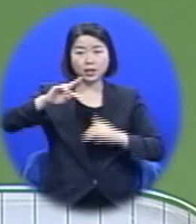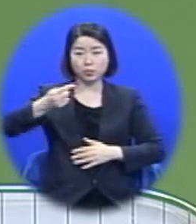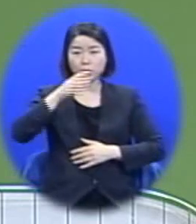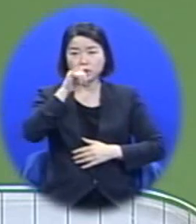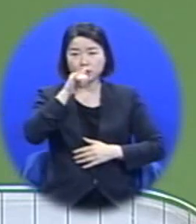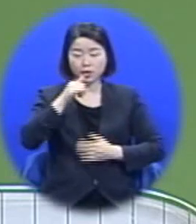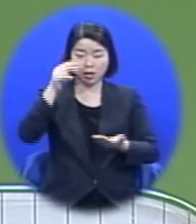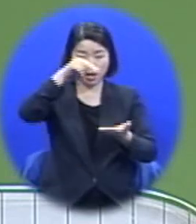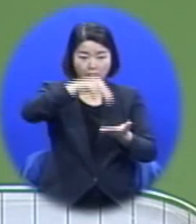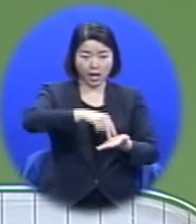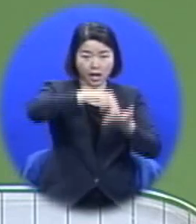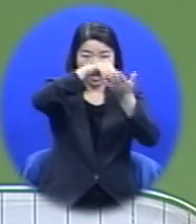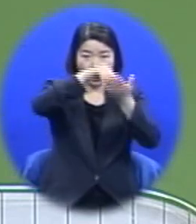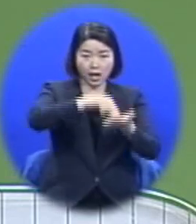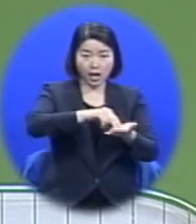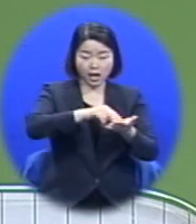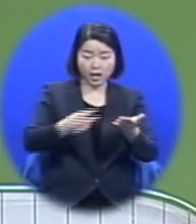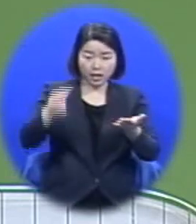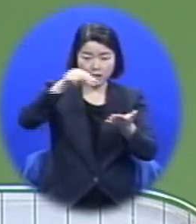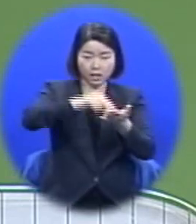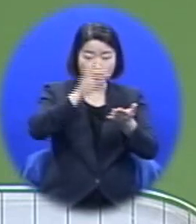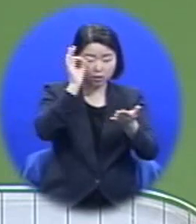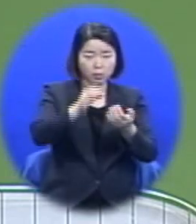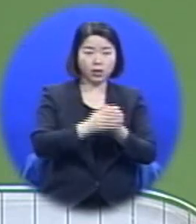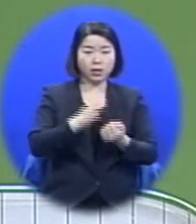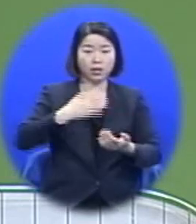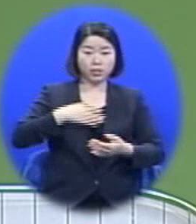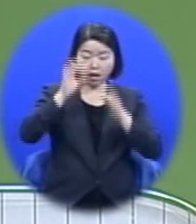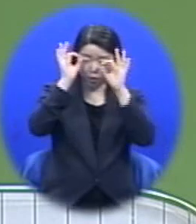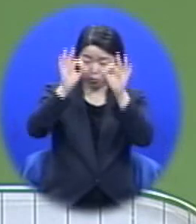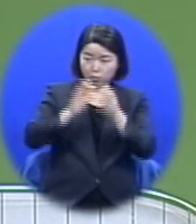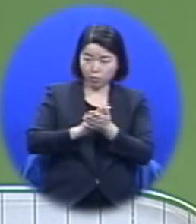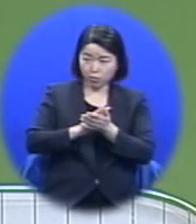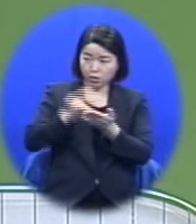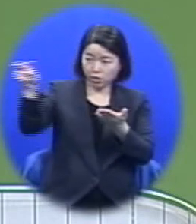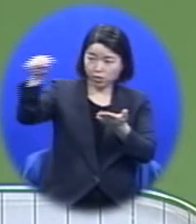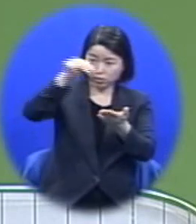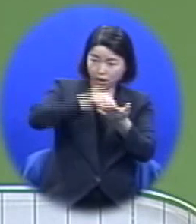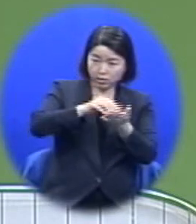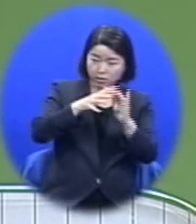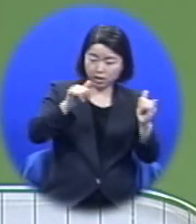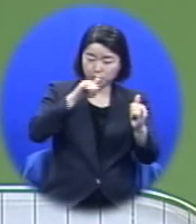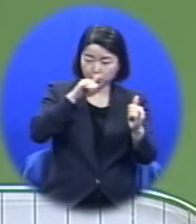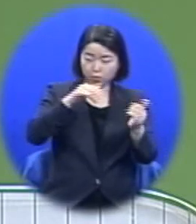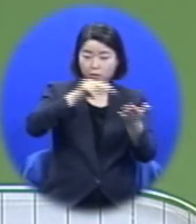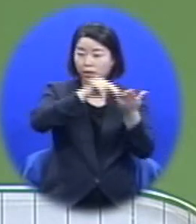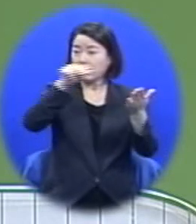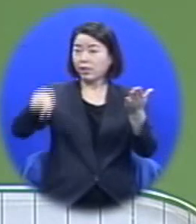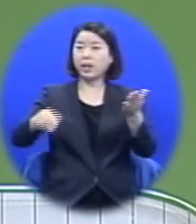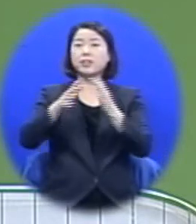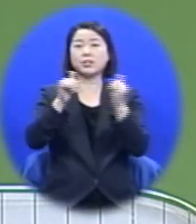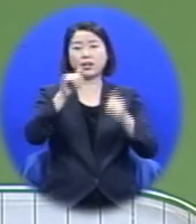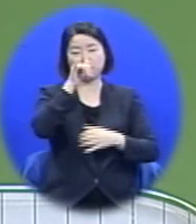엘리베이터 탑 5 말아요 전을 보면 타는 분도 있고 저를 보면 내리는 분이 있어요